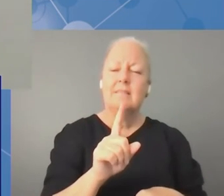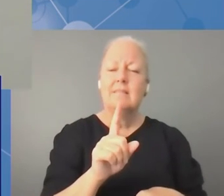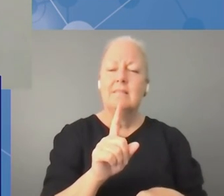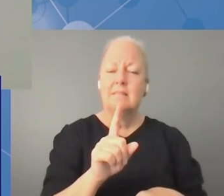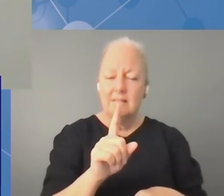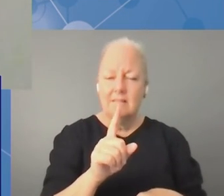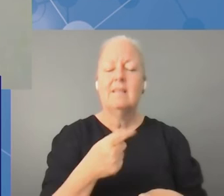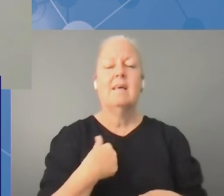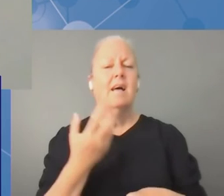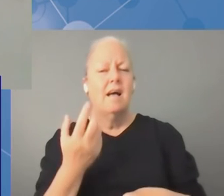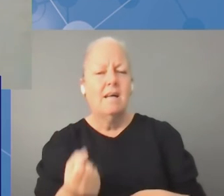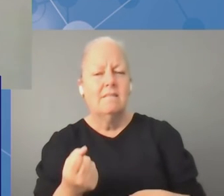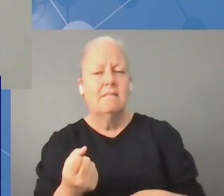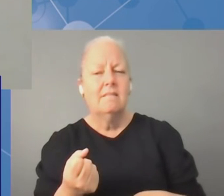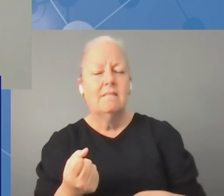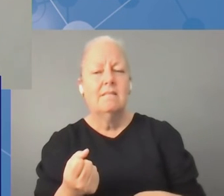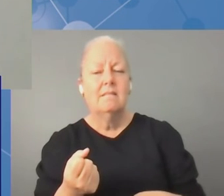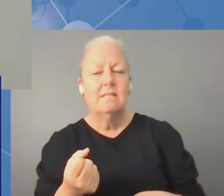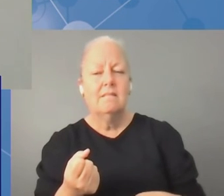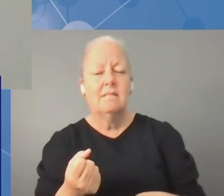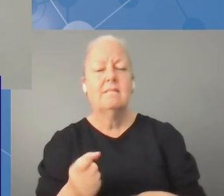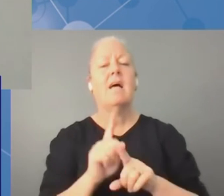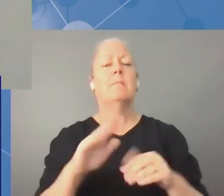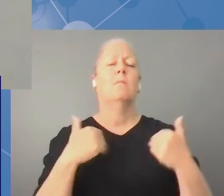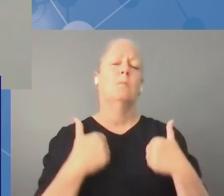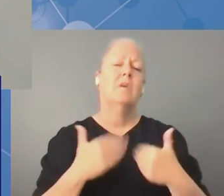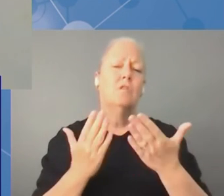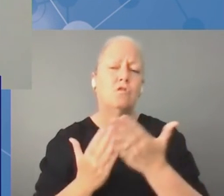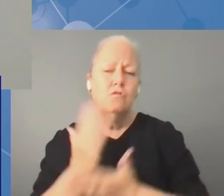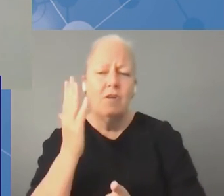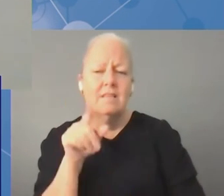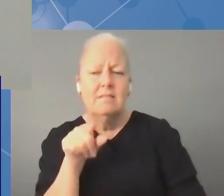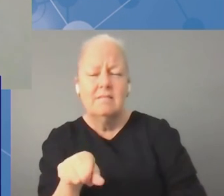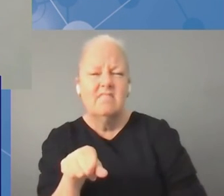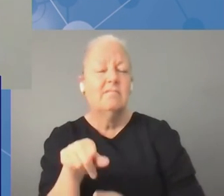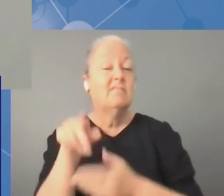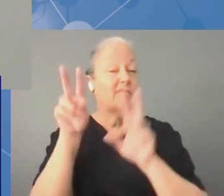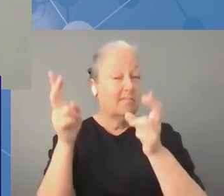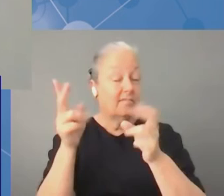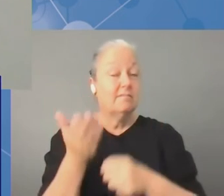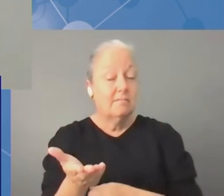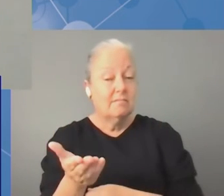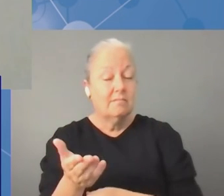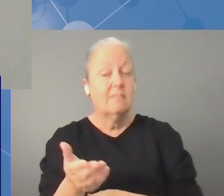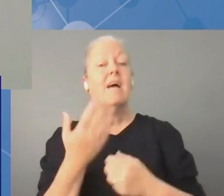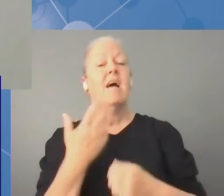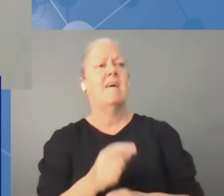было замечательным, очень разнообразная тематика. Конечно, были и